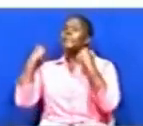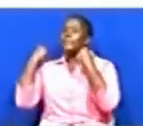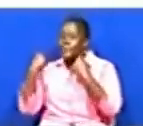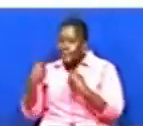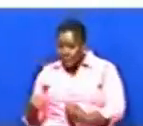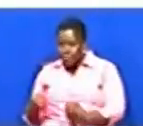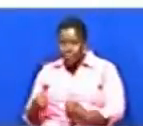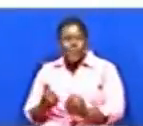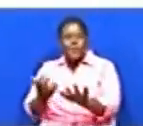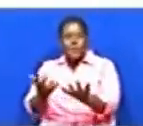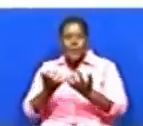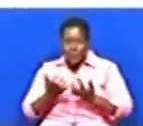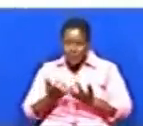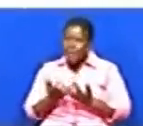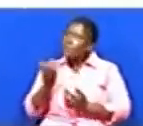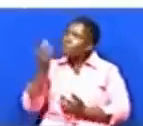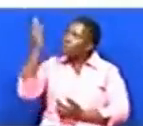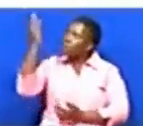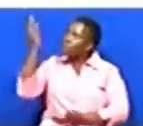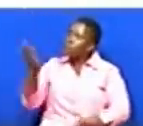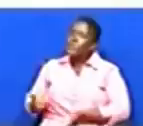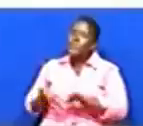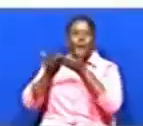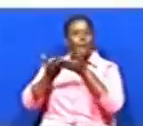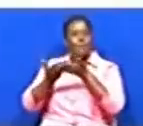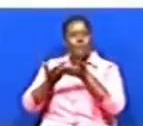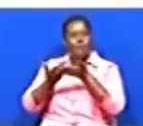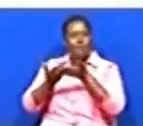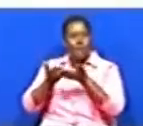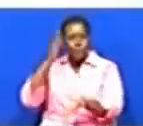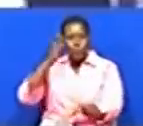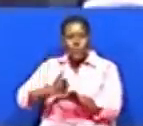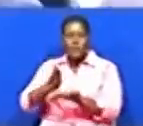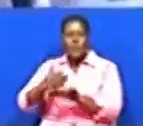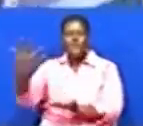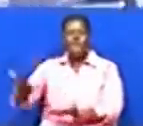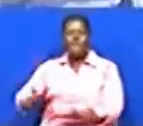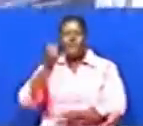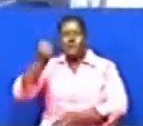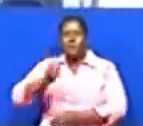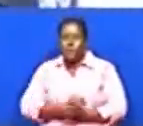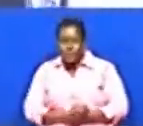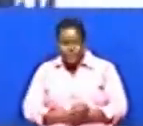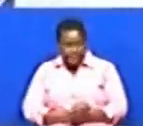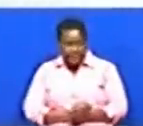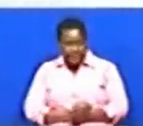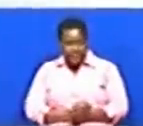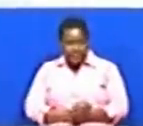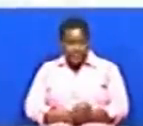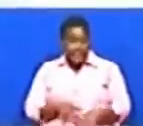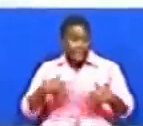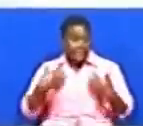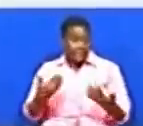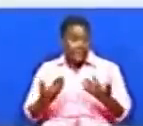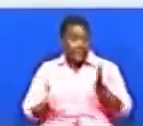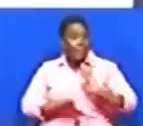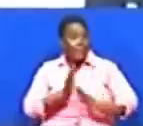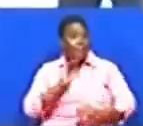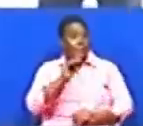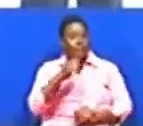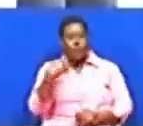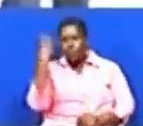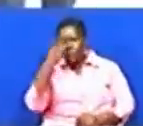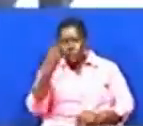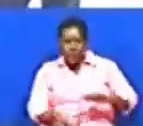ngumu, lakini nahitaji mapenzi ya Mwenyezi Mungu katika kuifanikisha. Safari ikaanza